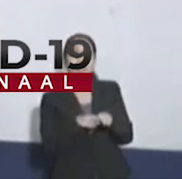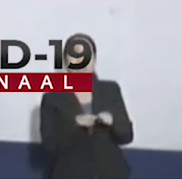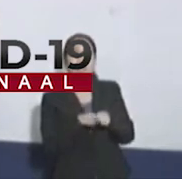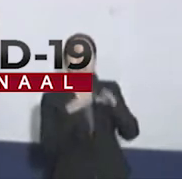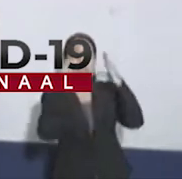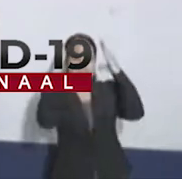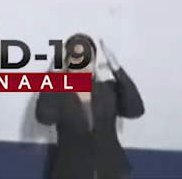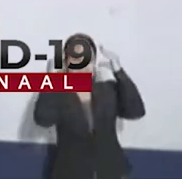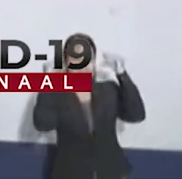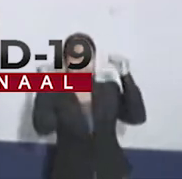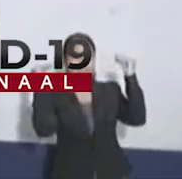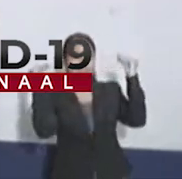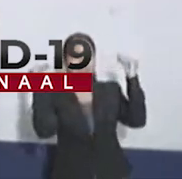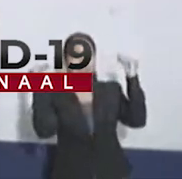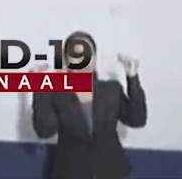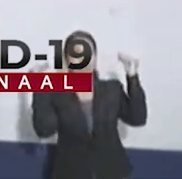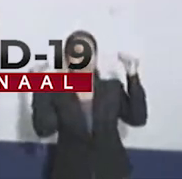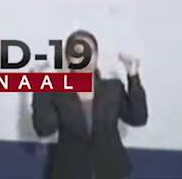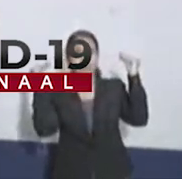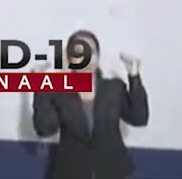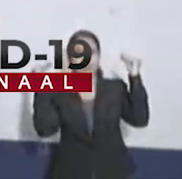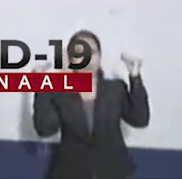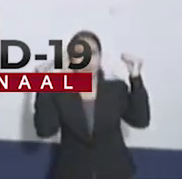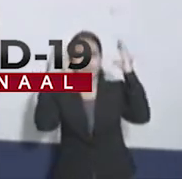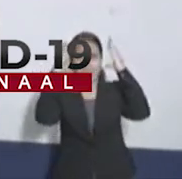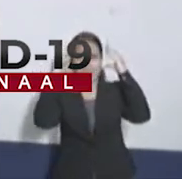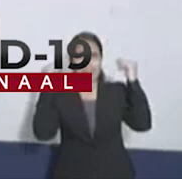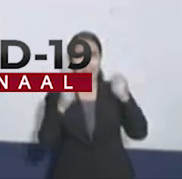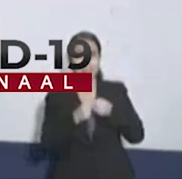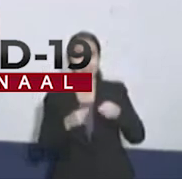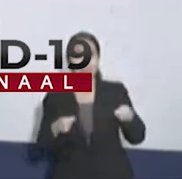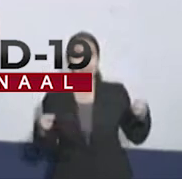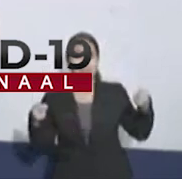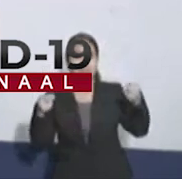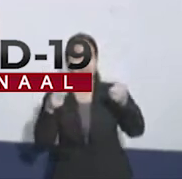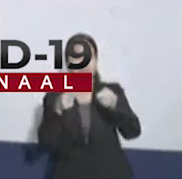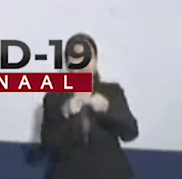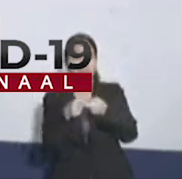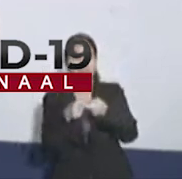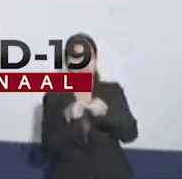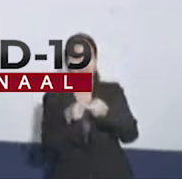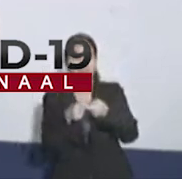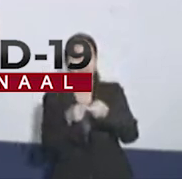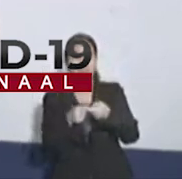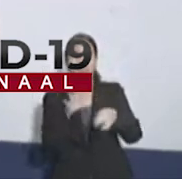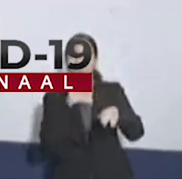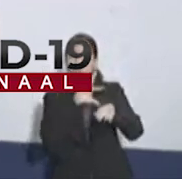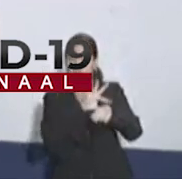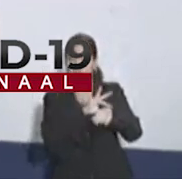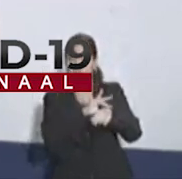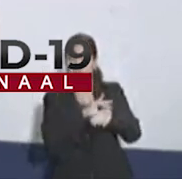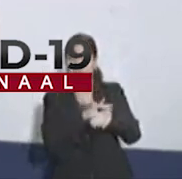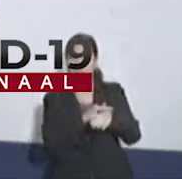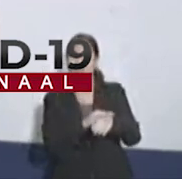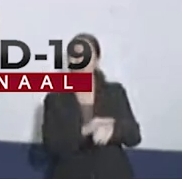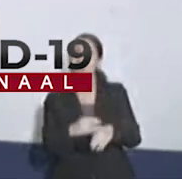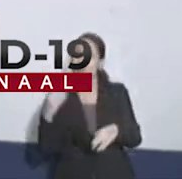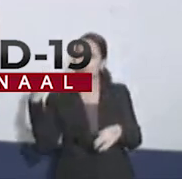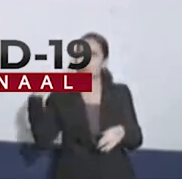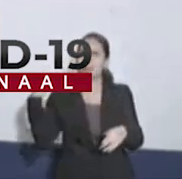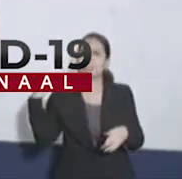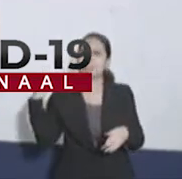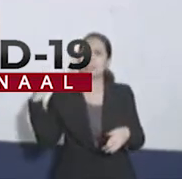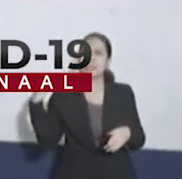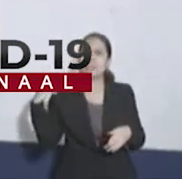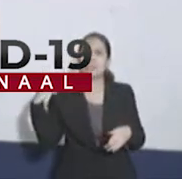Nederland, de Nederlandse Vereniging van Thoraxchirurgie is ook pas in de pers gekomen. En die hebben laten weten dat